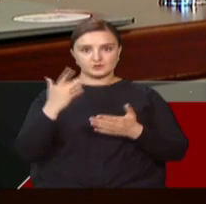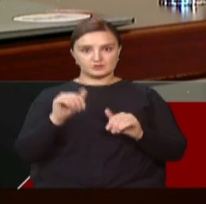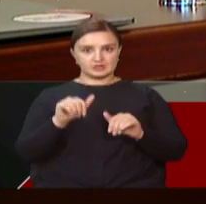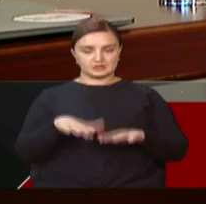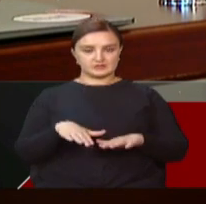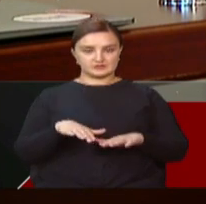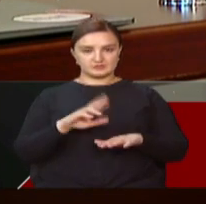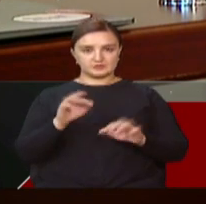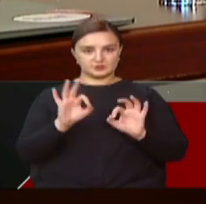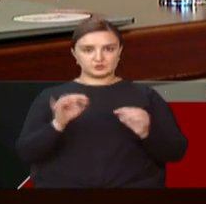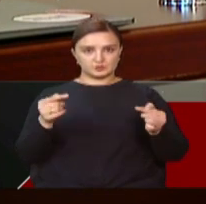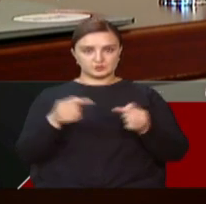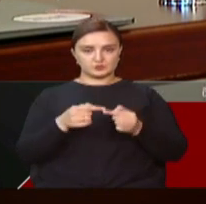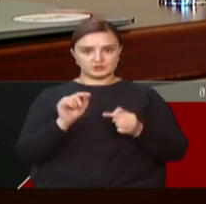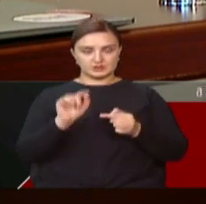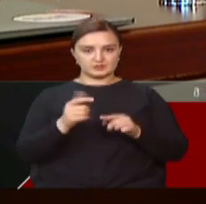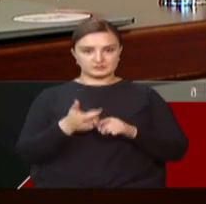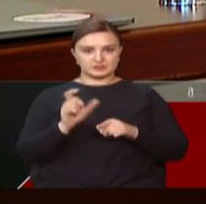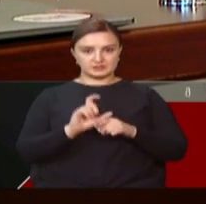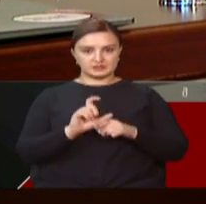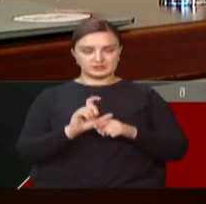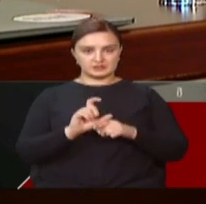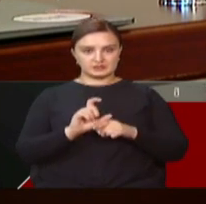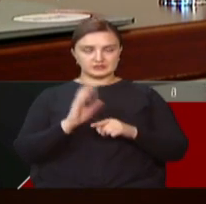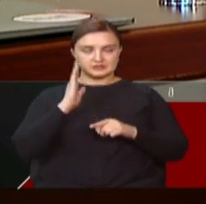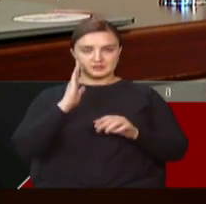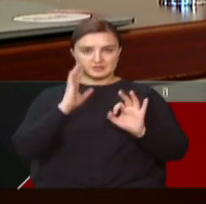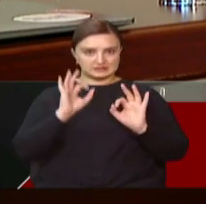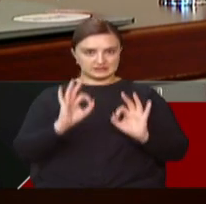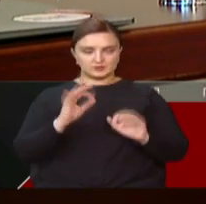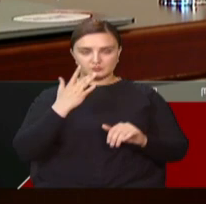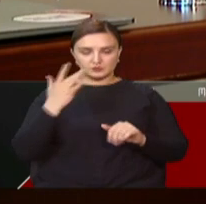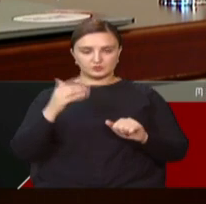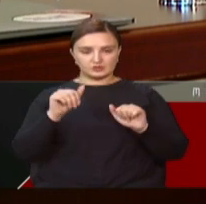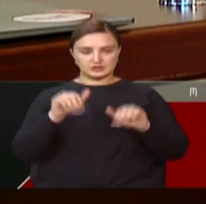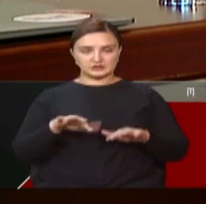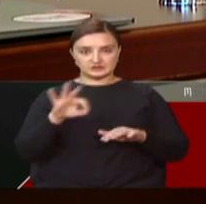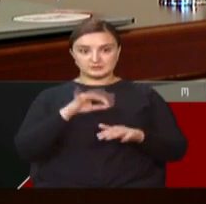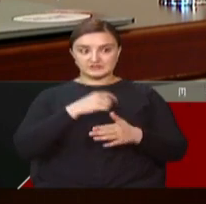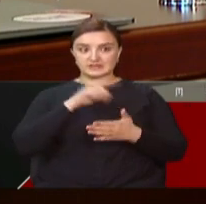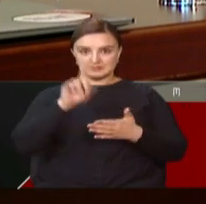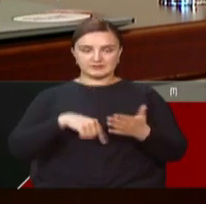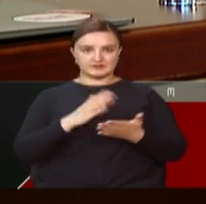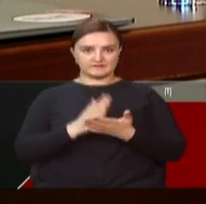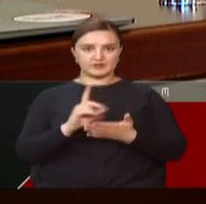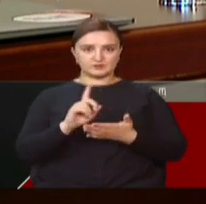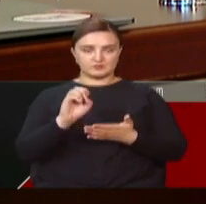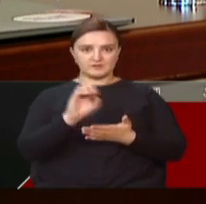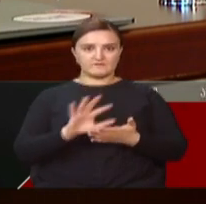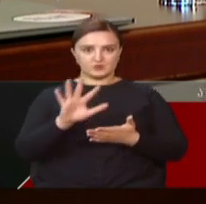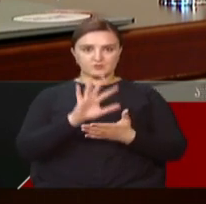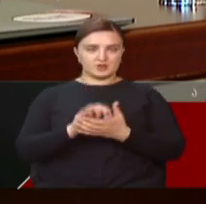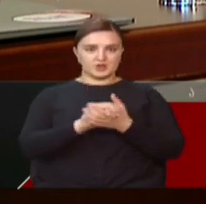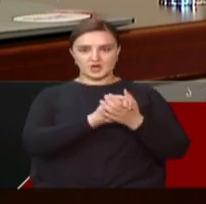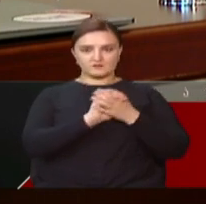გადაწყვეტილება და ზუსტად ამ ძალიან საღი და სამართლიანი პოლიტიკური გადაწყვეტილების იმედად ვართ, რომ ევროკავშირი